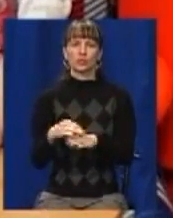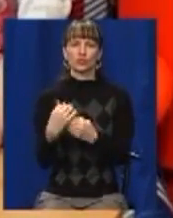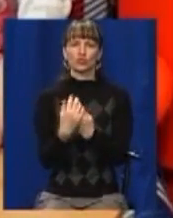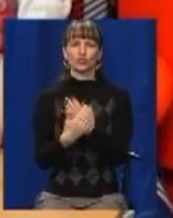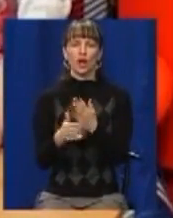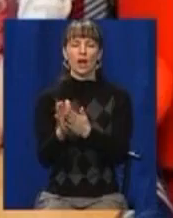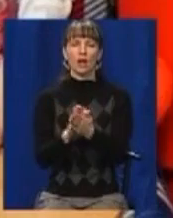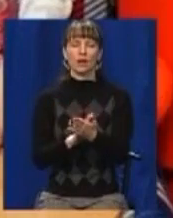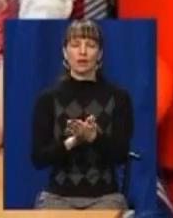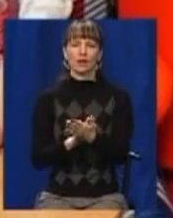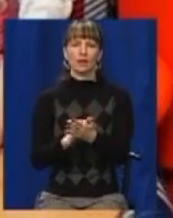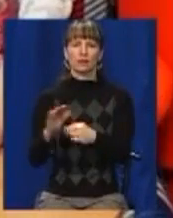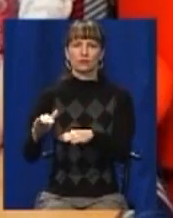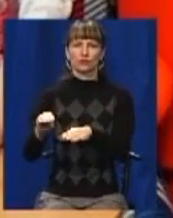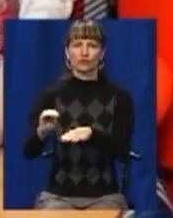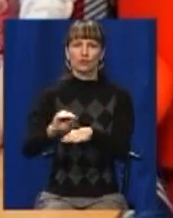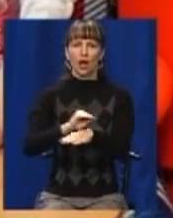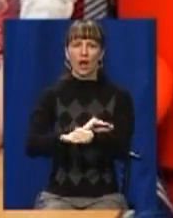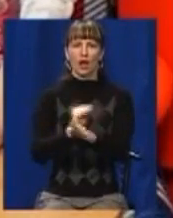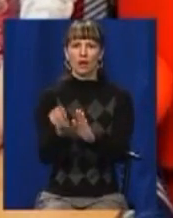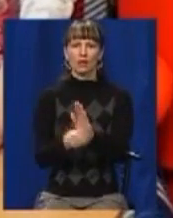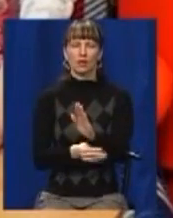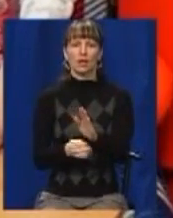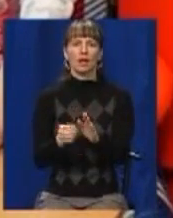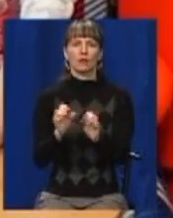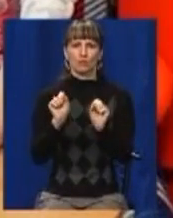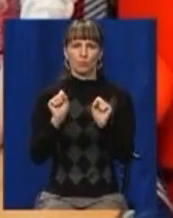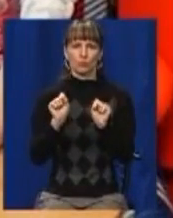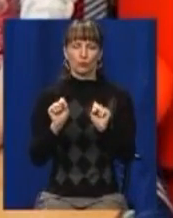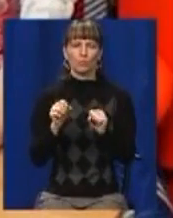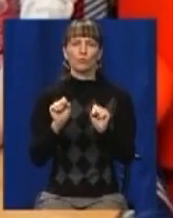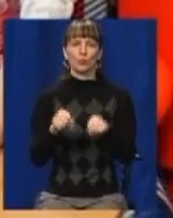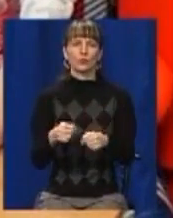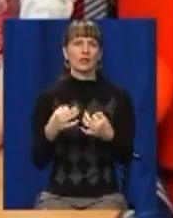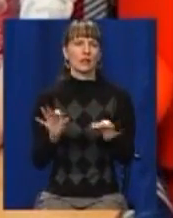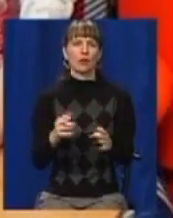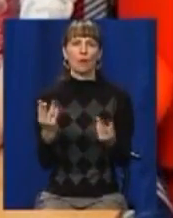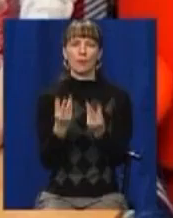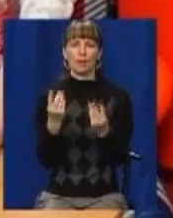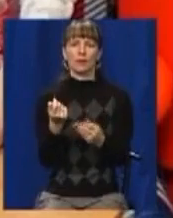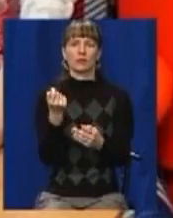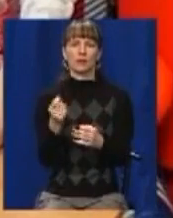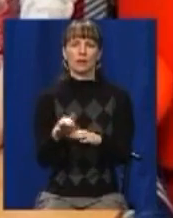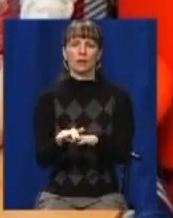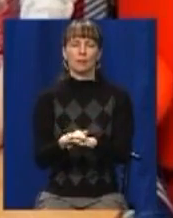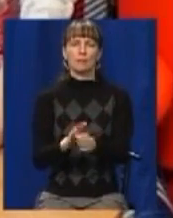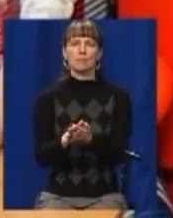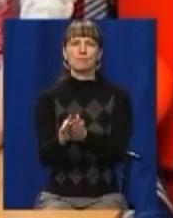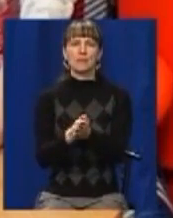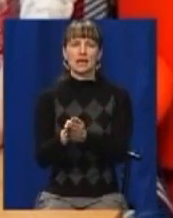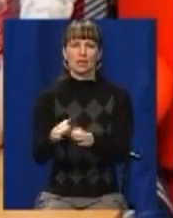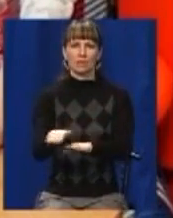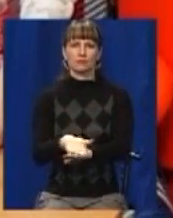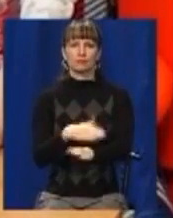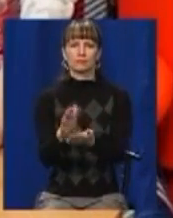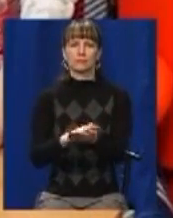шар, який не буде дозволяти обпікатися, ми трошки-трошки отак от намастимо цим мильним